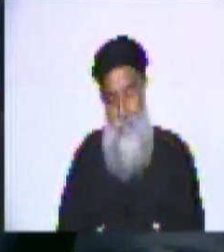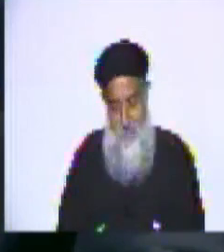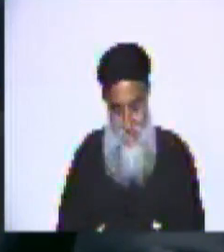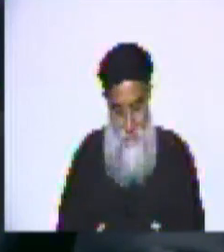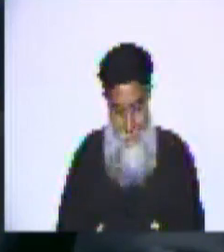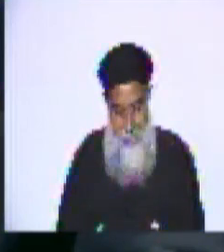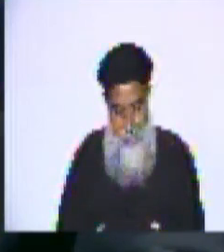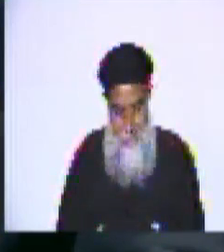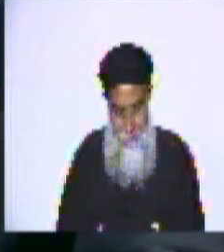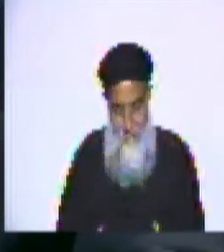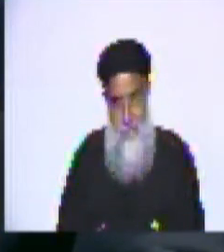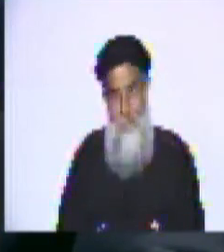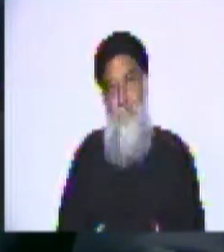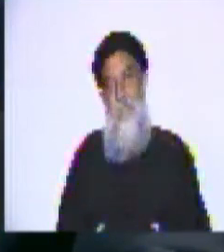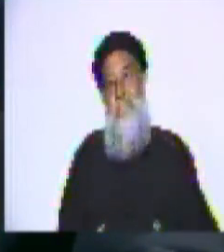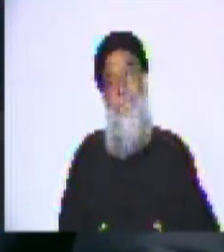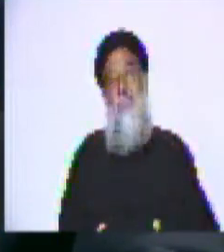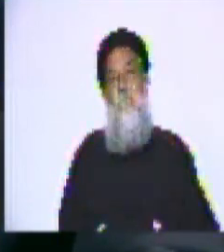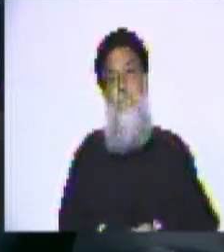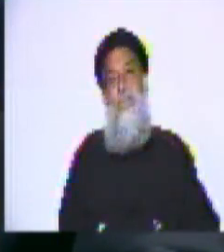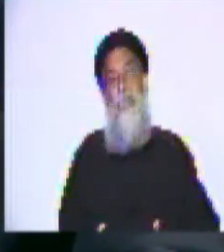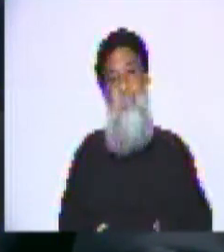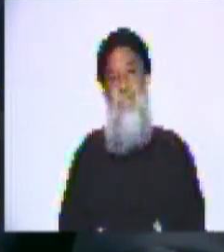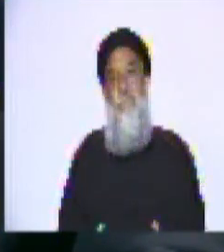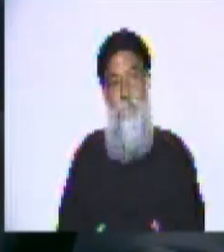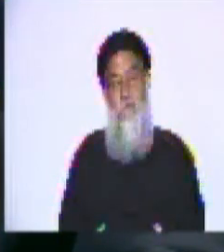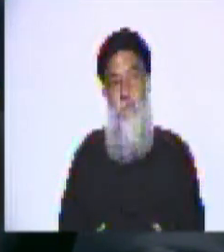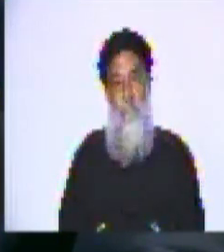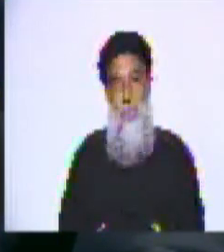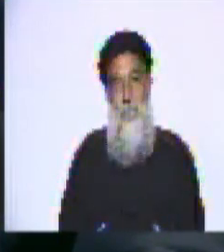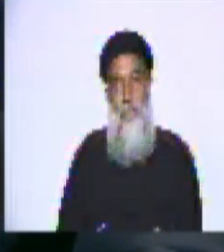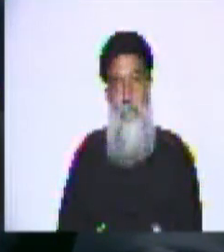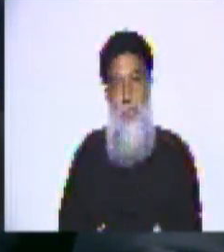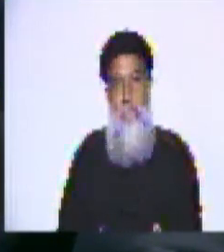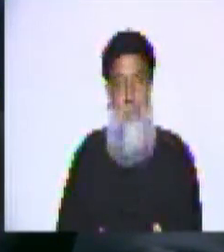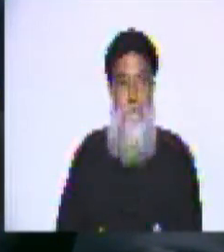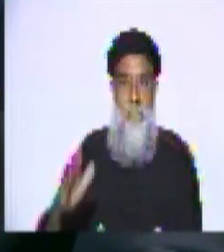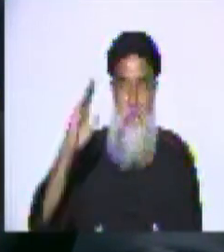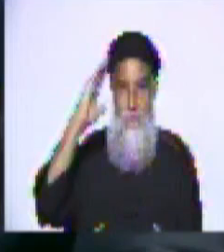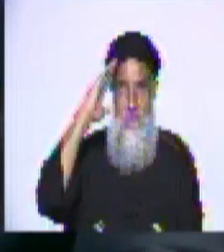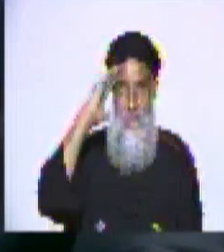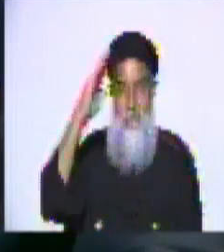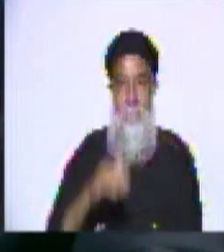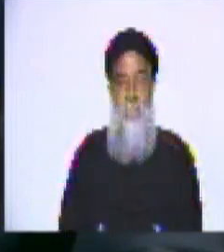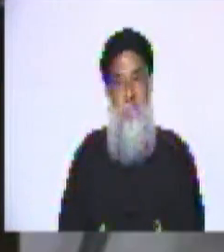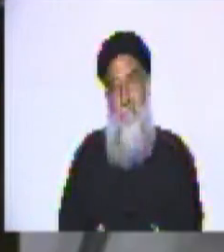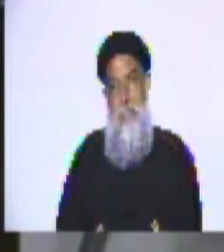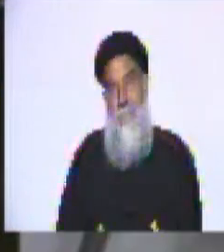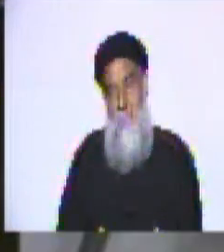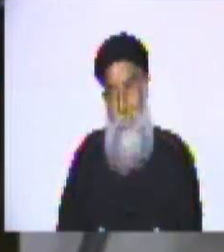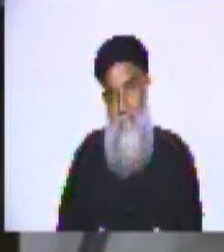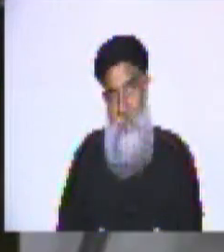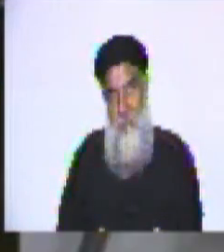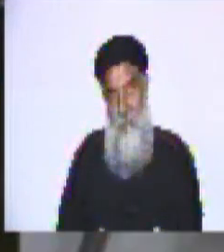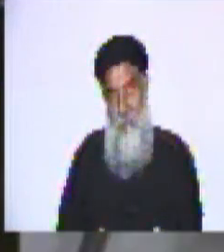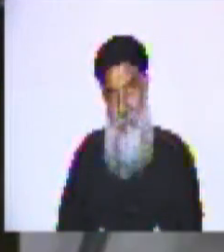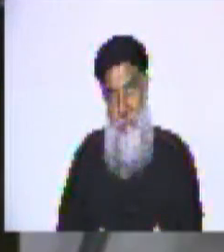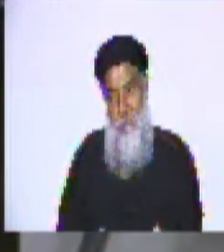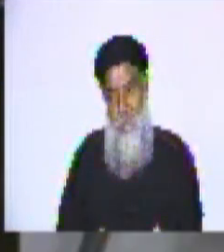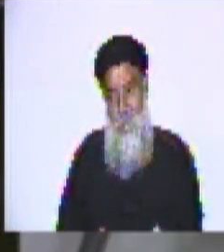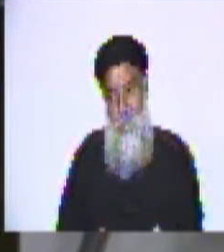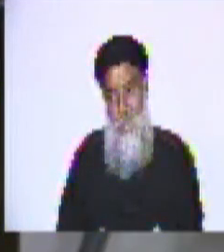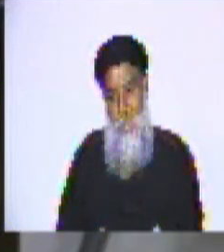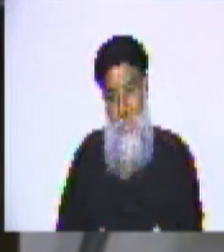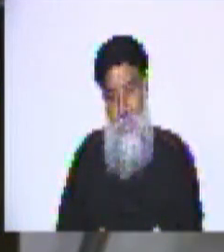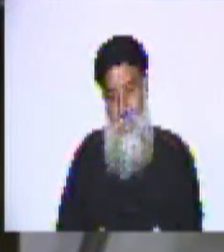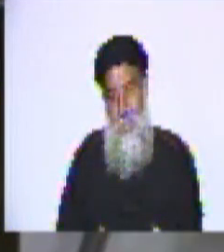ألو. ألو. تفضل بسؤالك، أنت على الهوا. السلام عليكم سيدنا قبل آلي. أهلا بيك حبيبي. تعيش